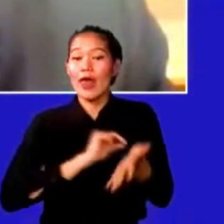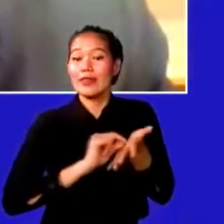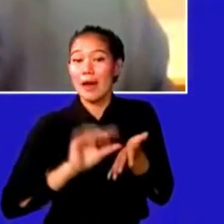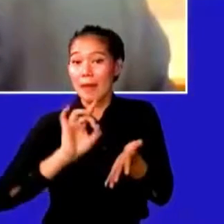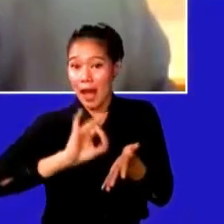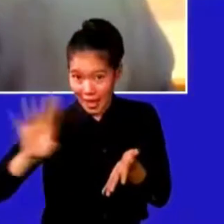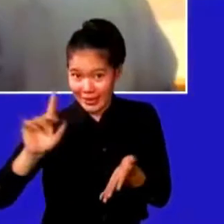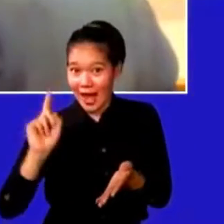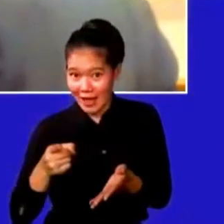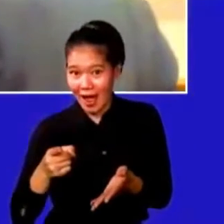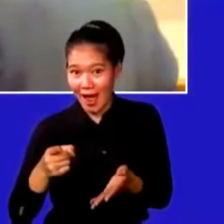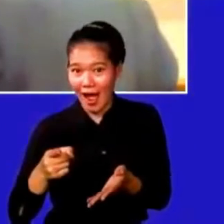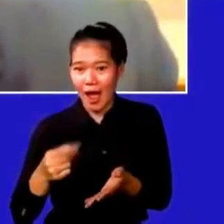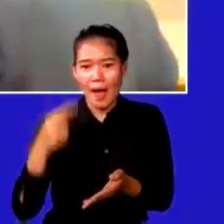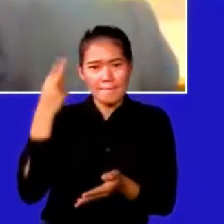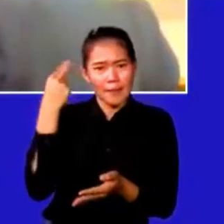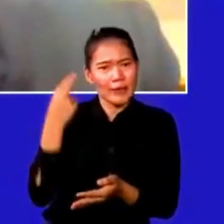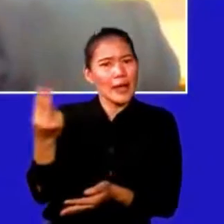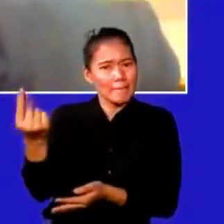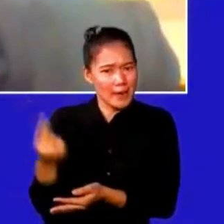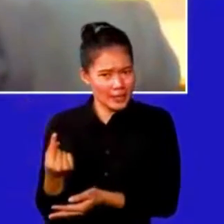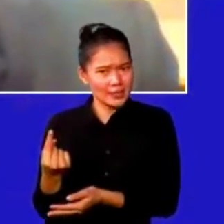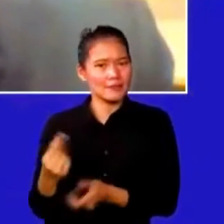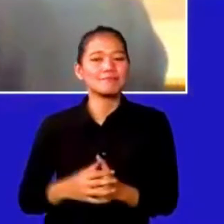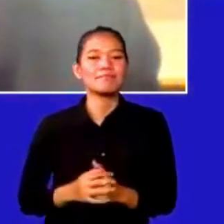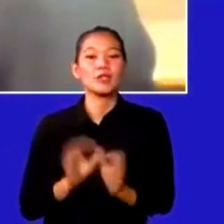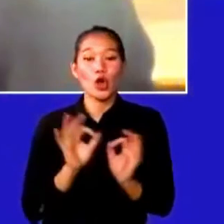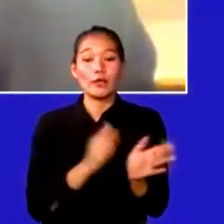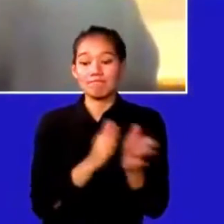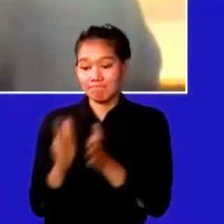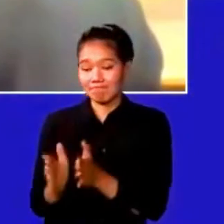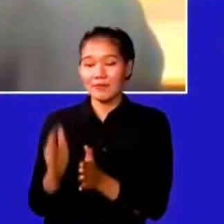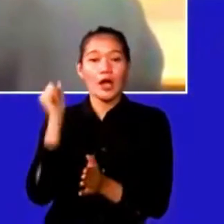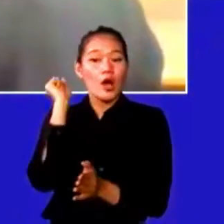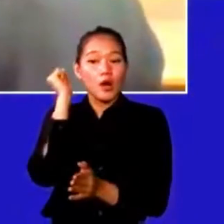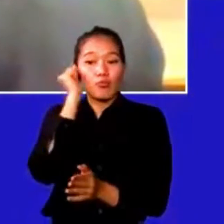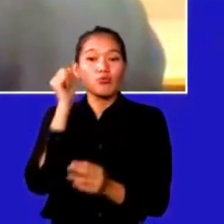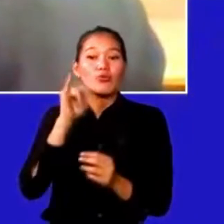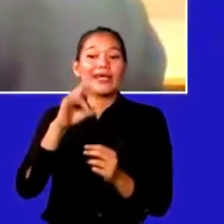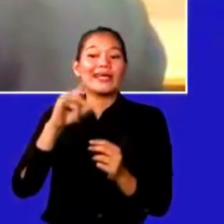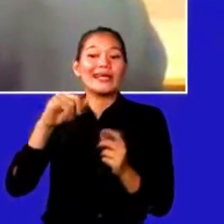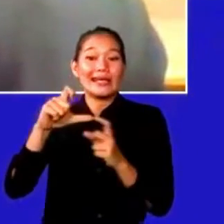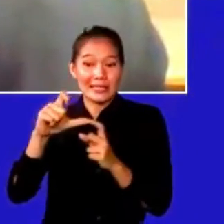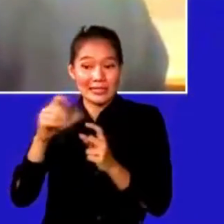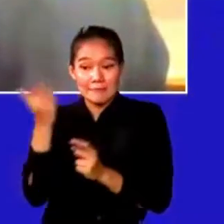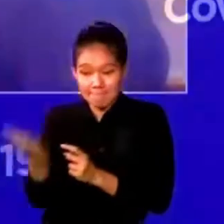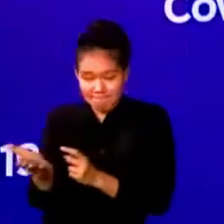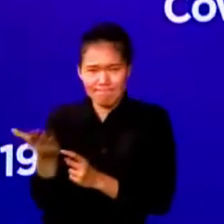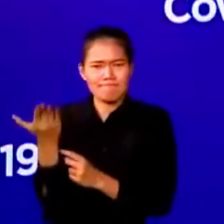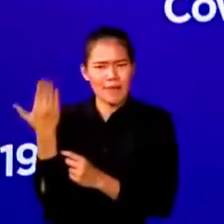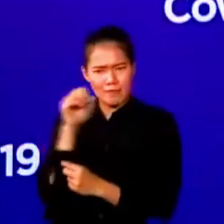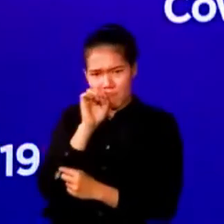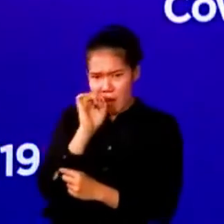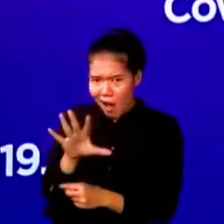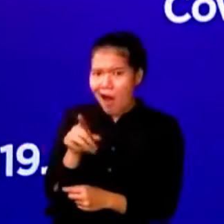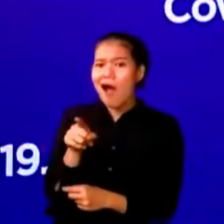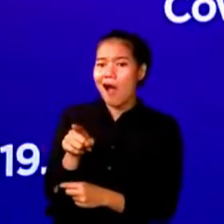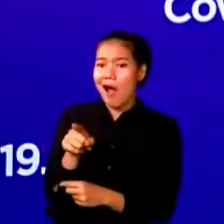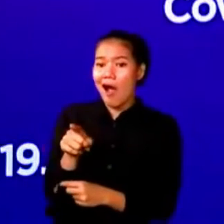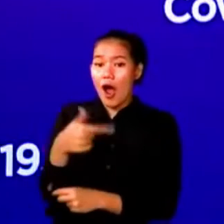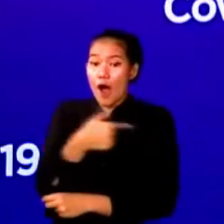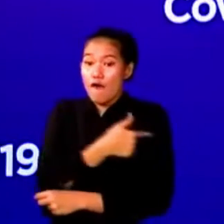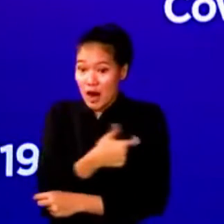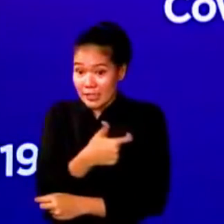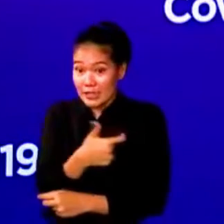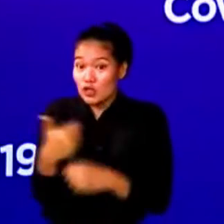merek dagang yang lain yang akan dibeli pemerintah nantinya ya Baik saya kembali Prof iris-iris ah tadi provirus menyebutkan bahwa